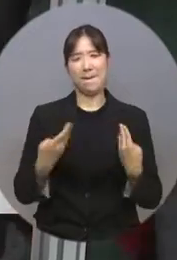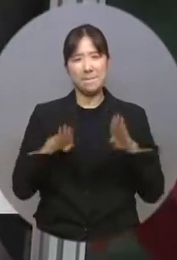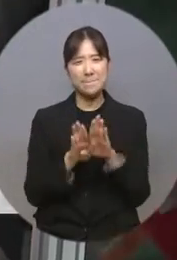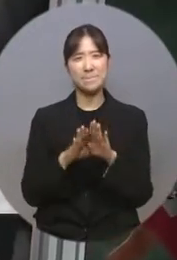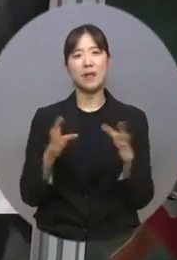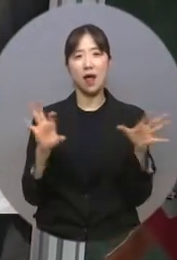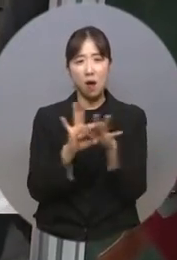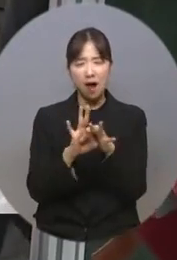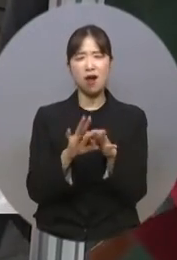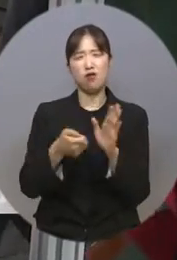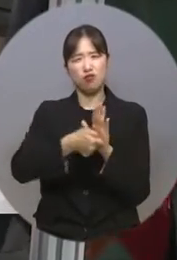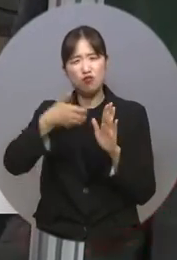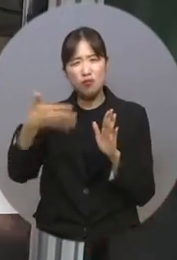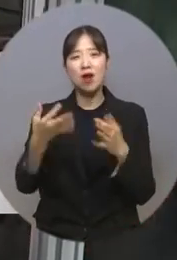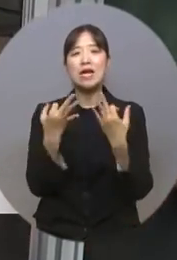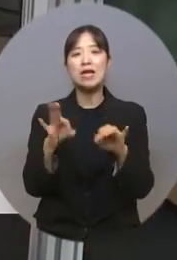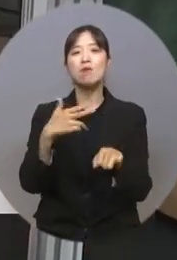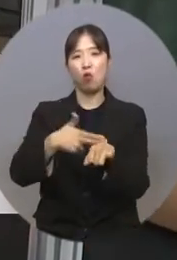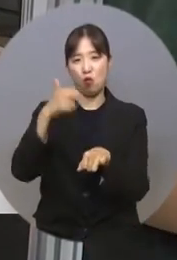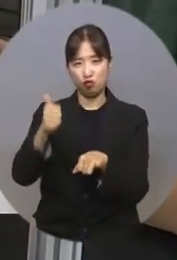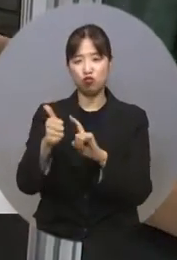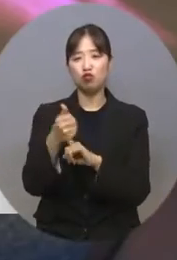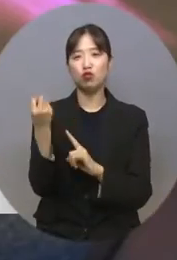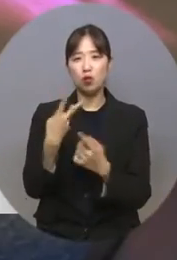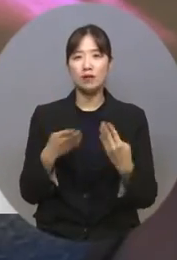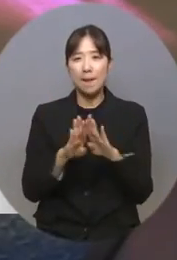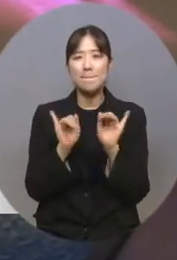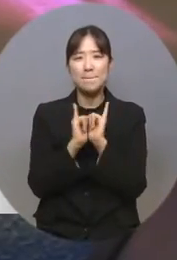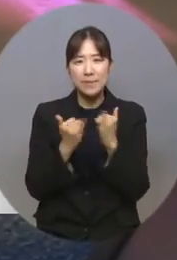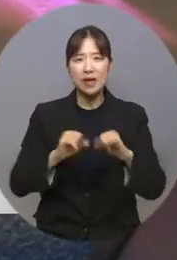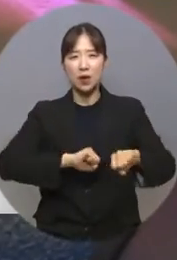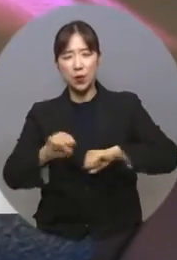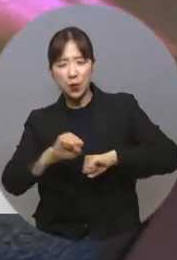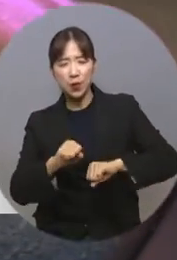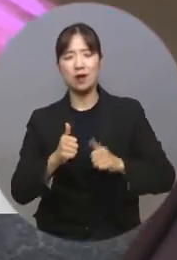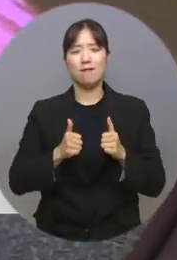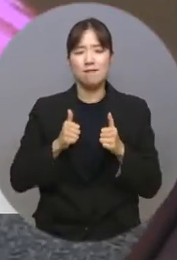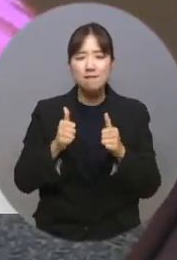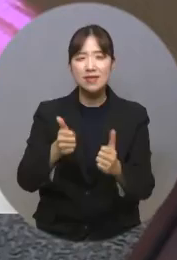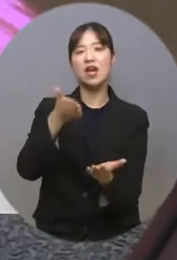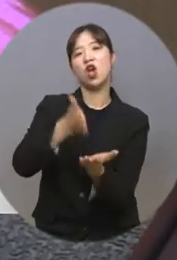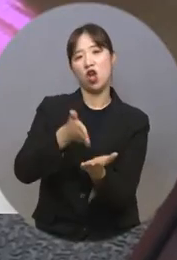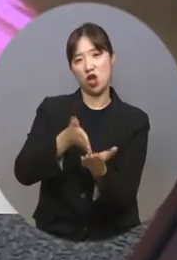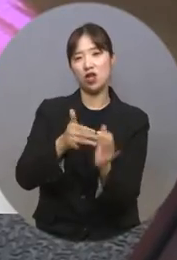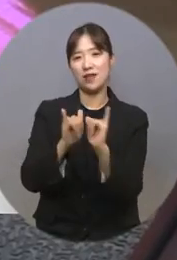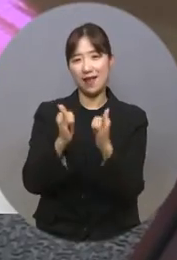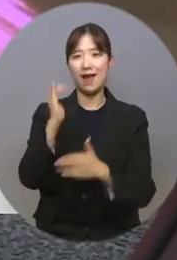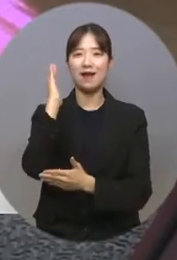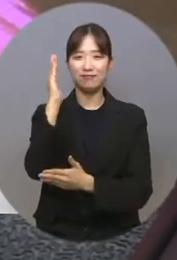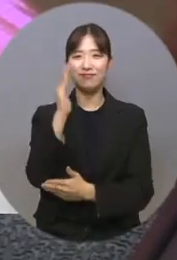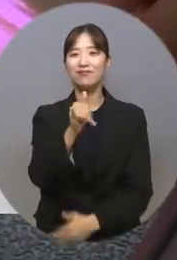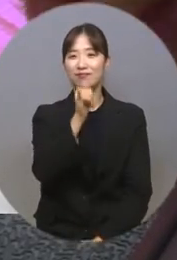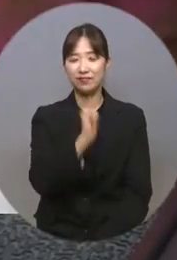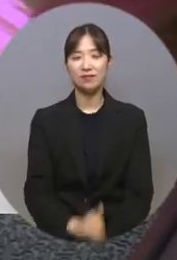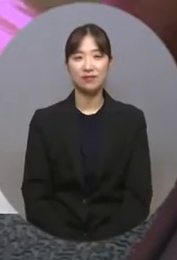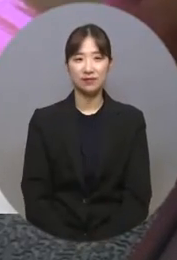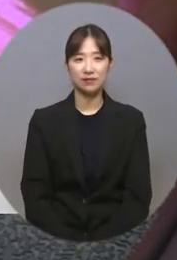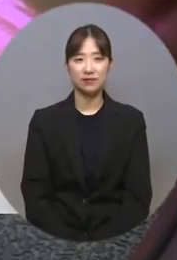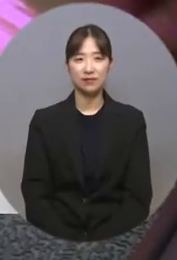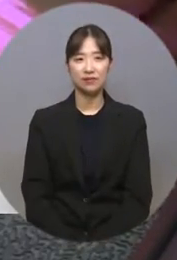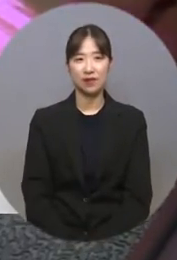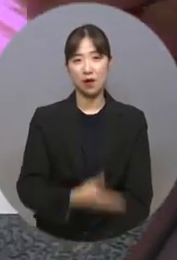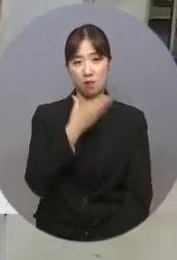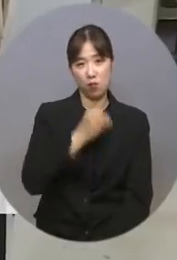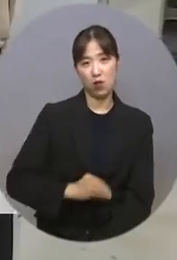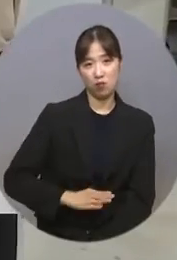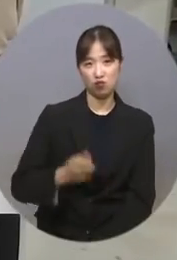비롯해 자폐인 옹호 활동에 앞장서고 있는 해외 연사들의 특별 강연이 펼쳐질 예정입니다.